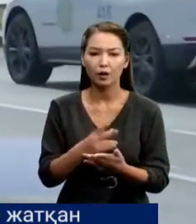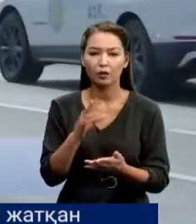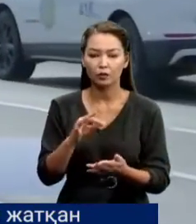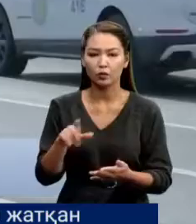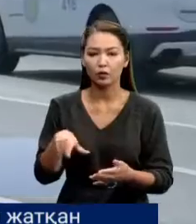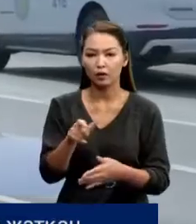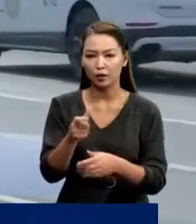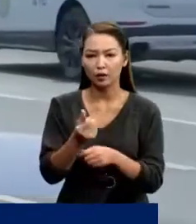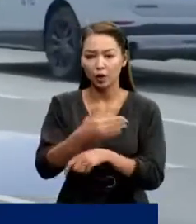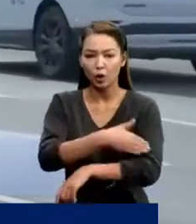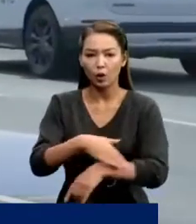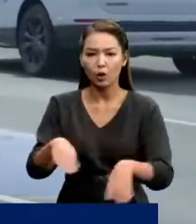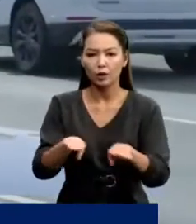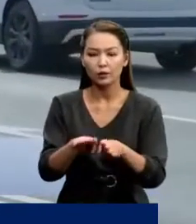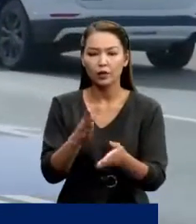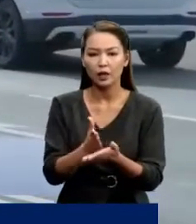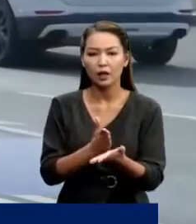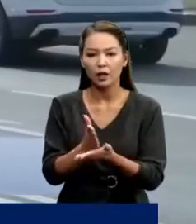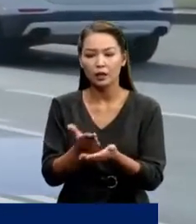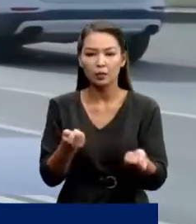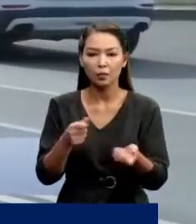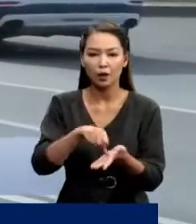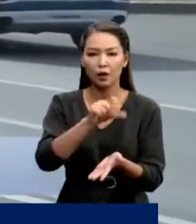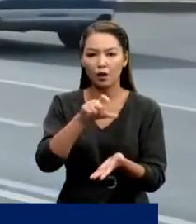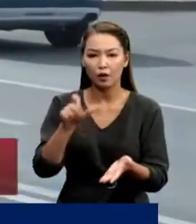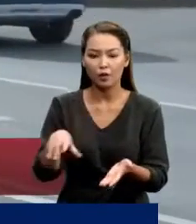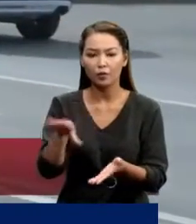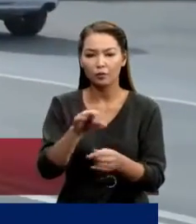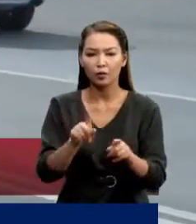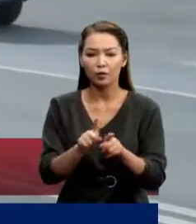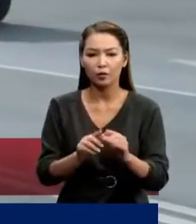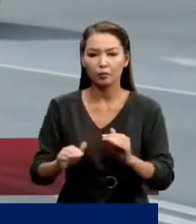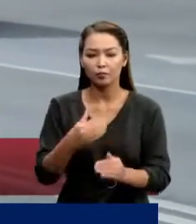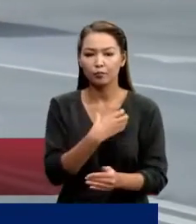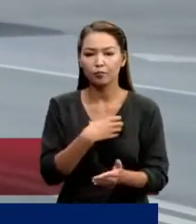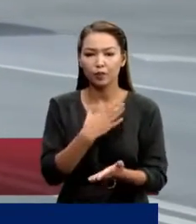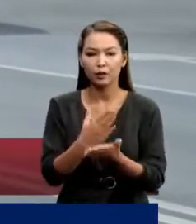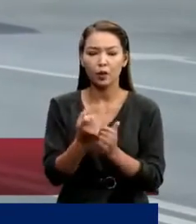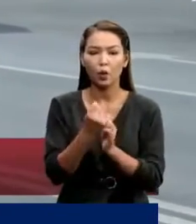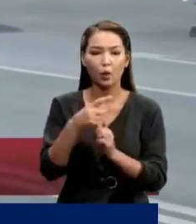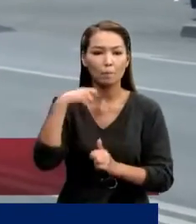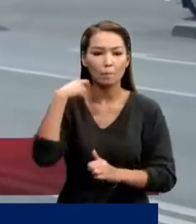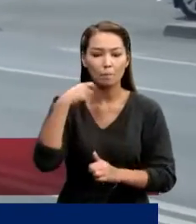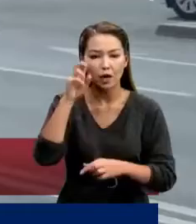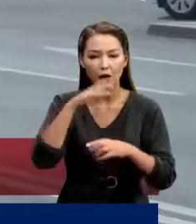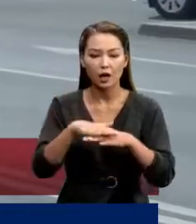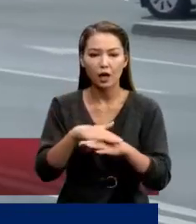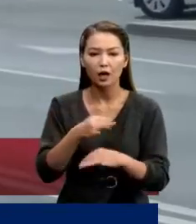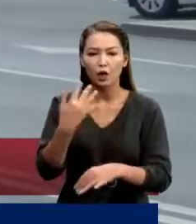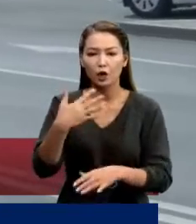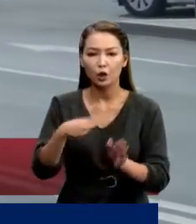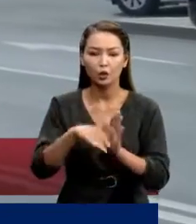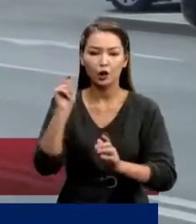жабылды. Өйткені Астана саяси лидерлер жиналған аренаға айналды. Ал 11 президент пен 50